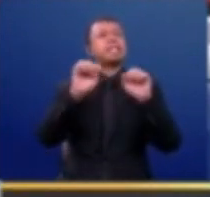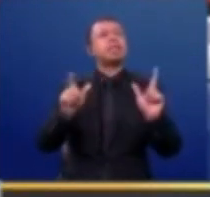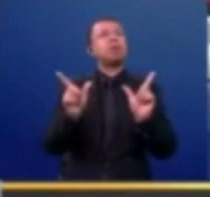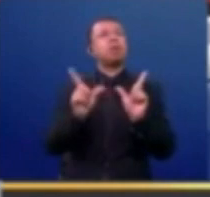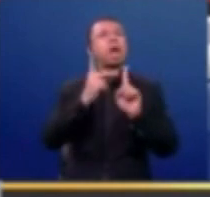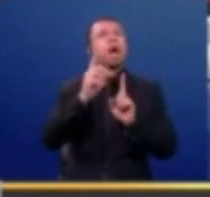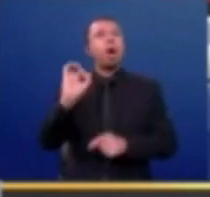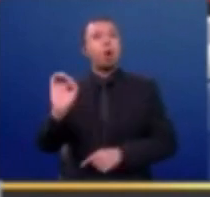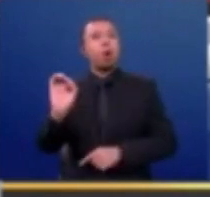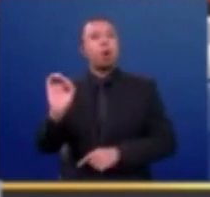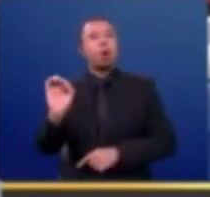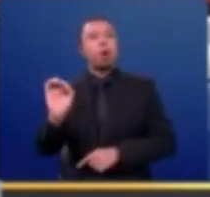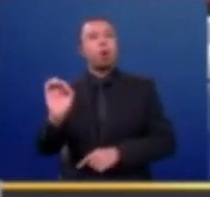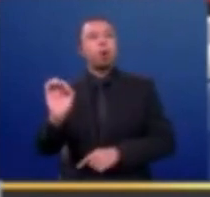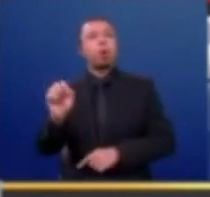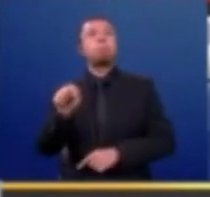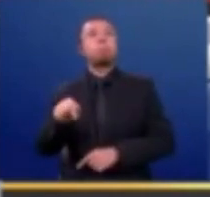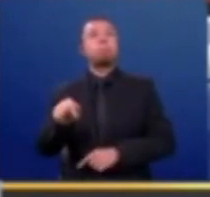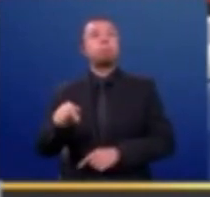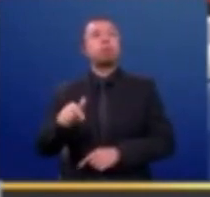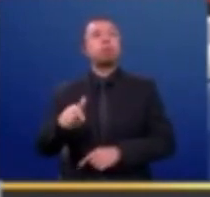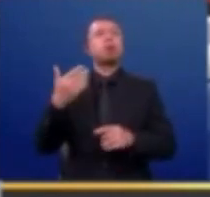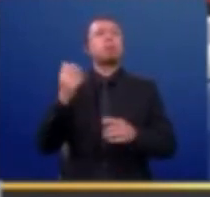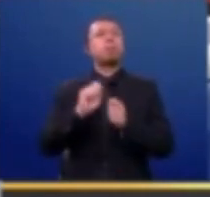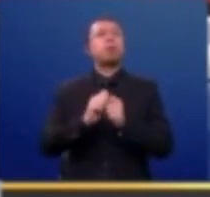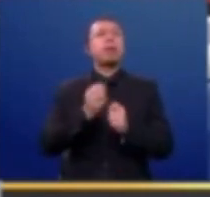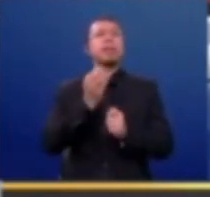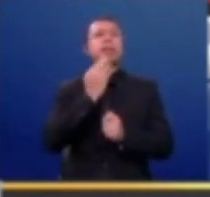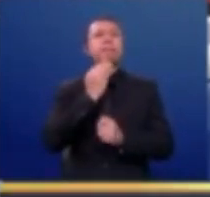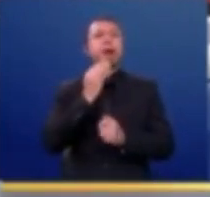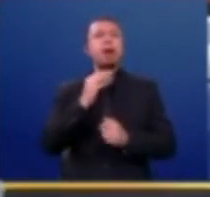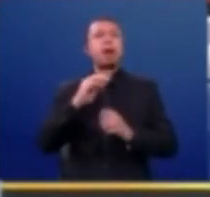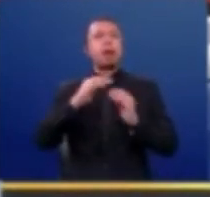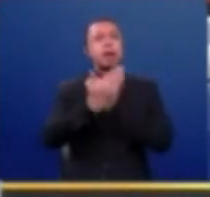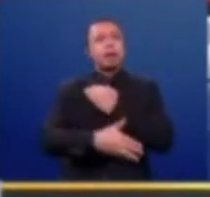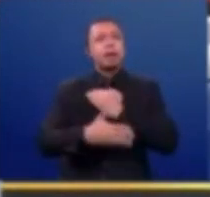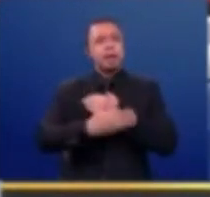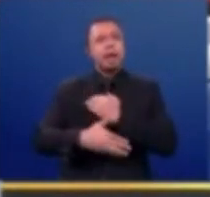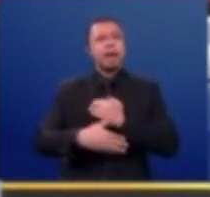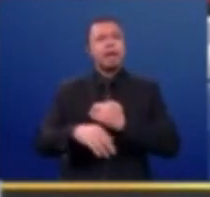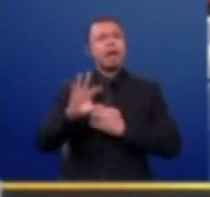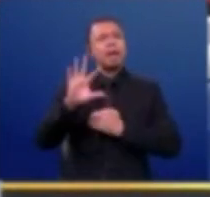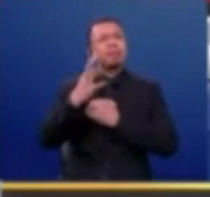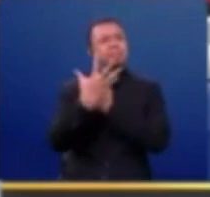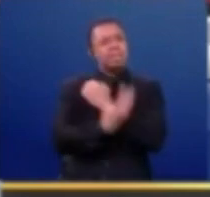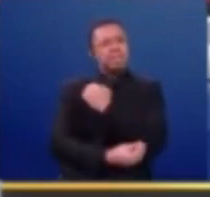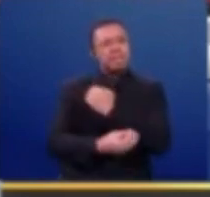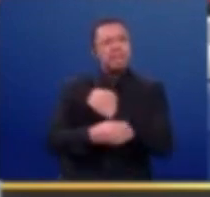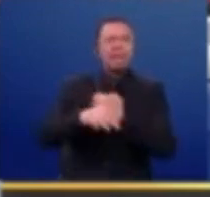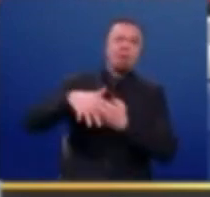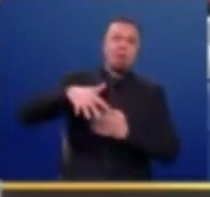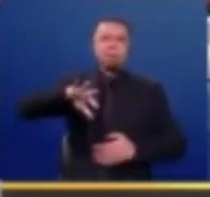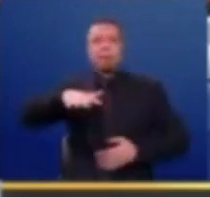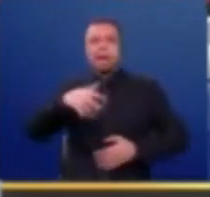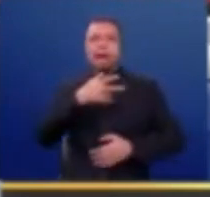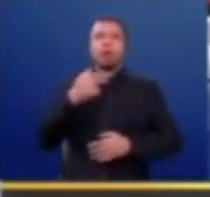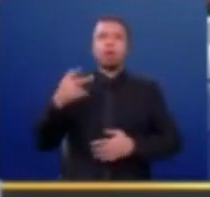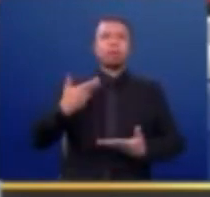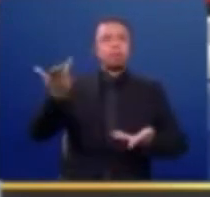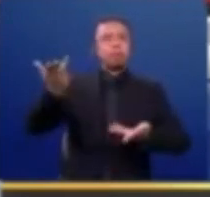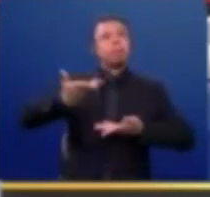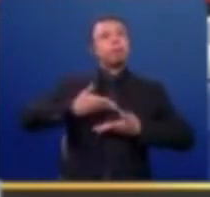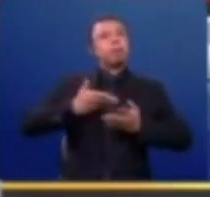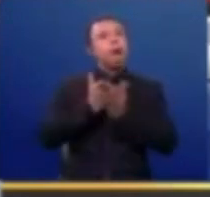Badan Kesehatan Dunia, di mana memudahkan negara-negara penghasilan rendah dan menengah seperti Indonesia termasuk untuk bisa mendapatkan